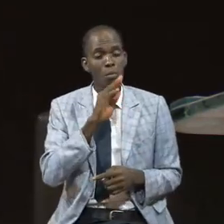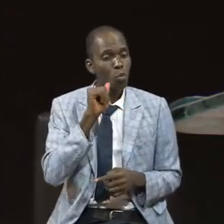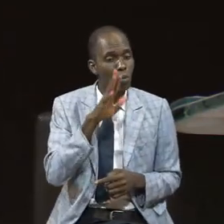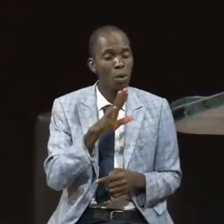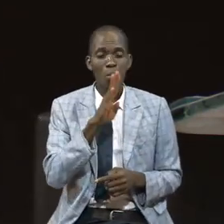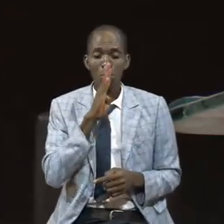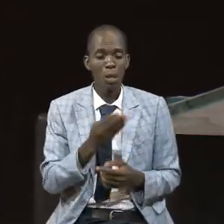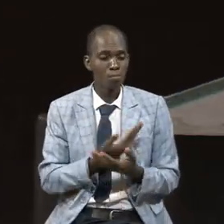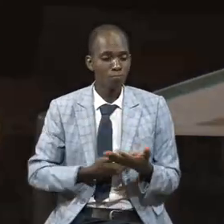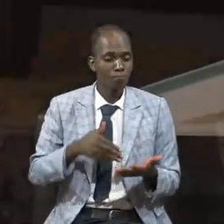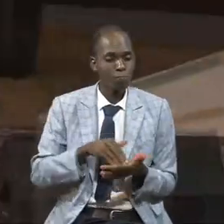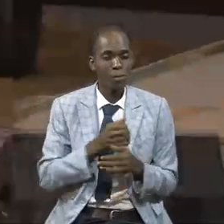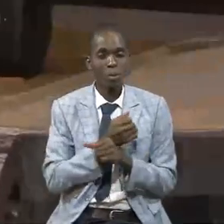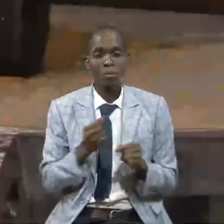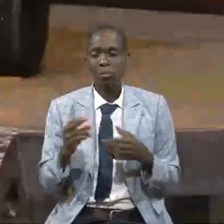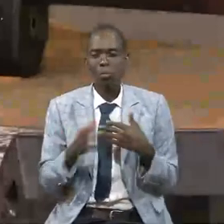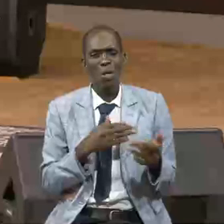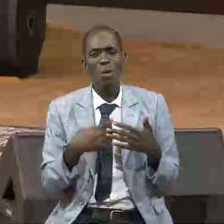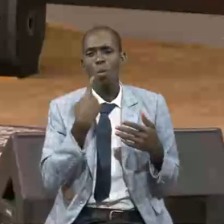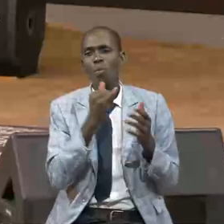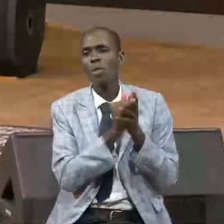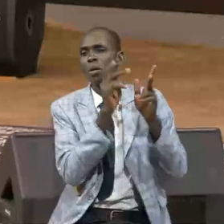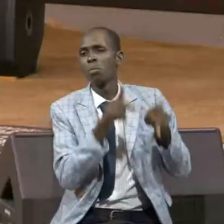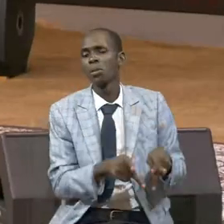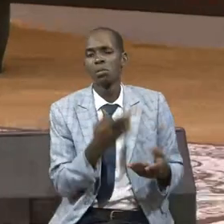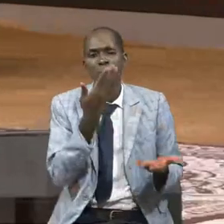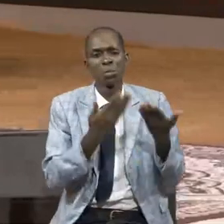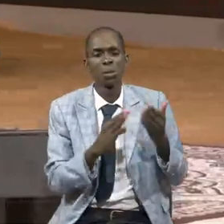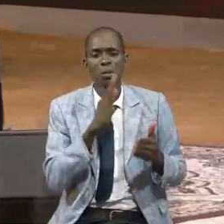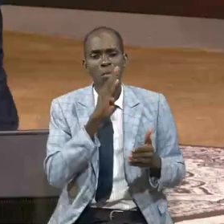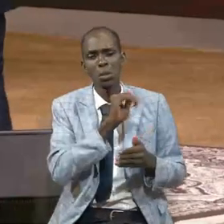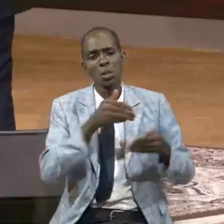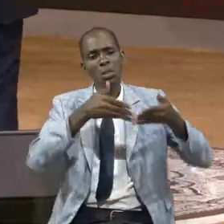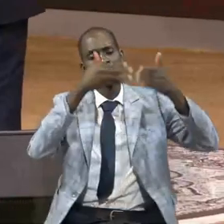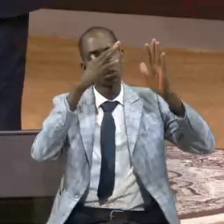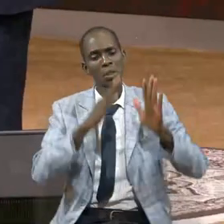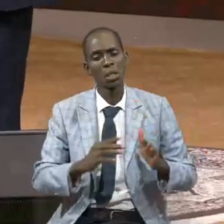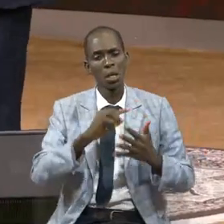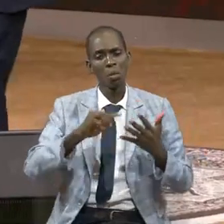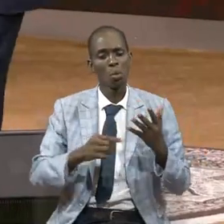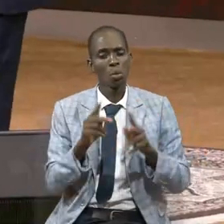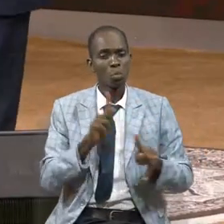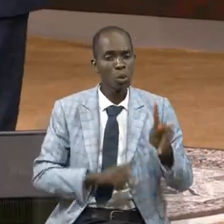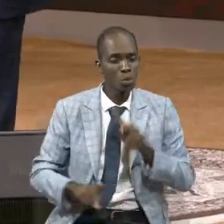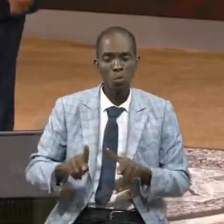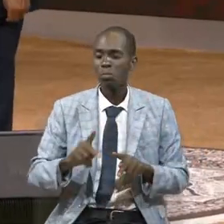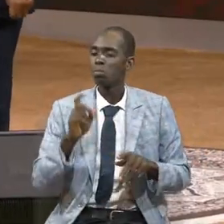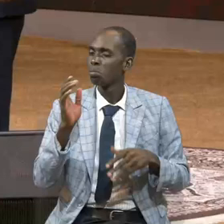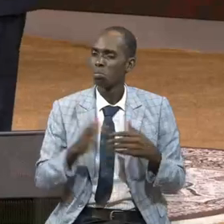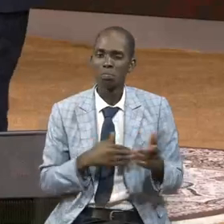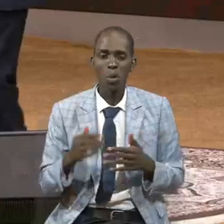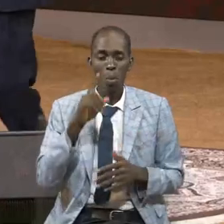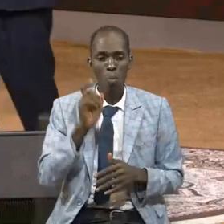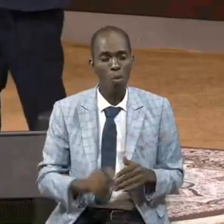homme ne naît de nouveau, qui que l'homme la soit, que ce soit un chef des Juifs, il doit naître de nouveau avant